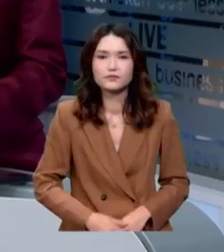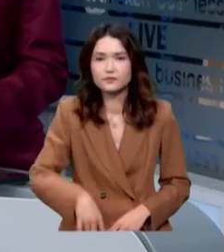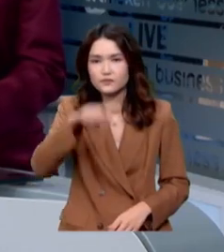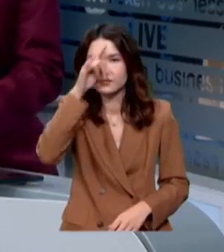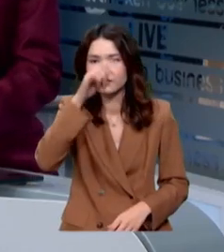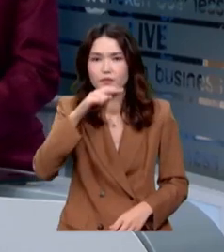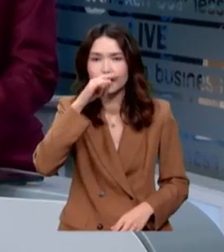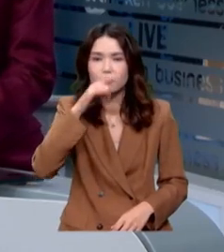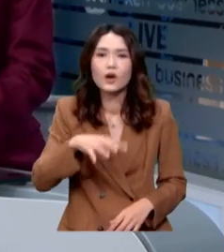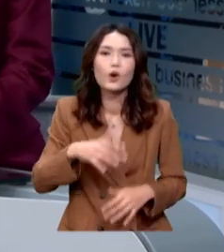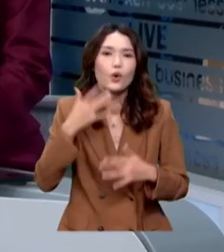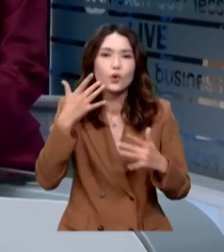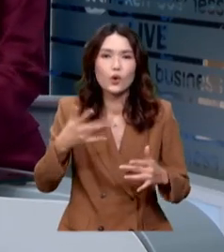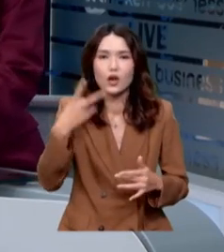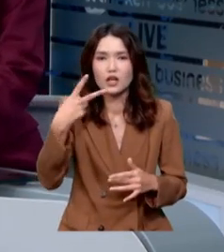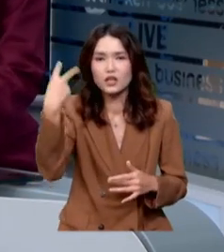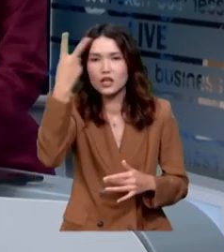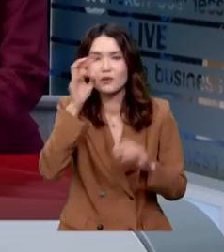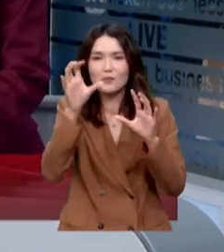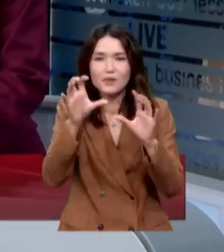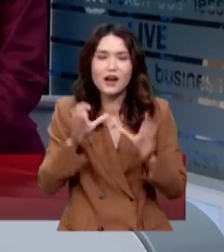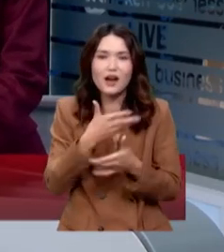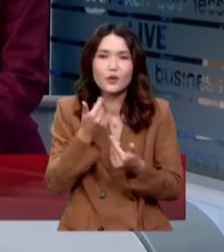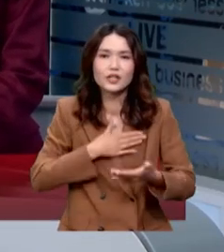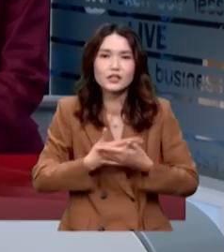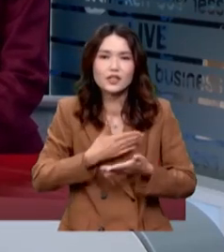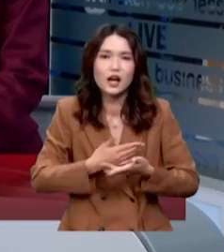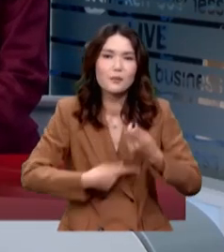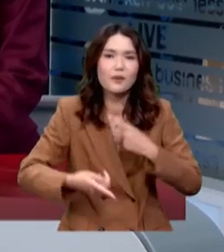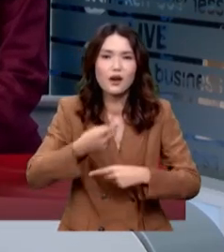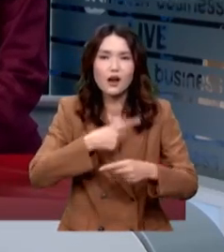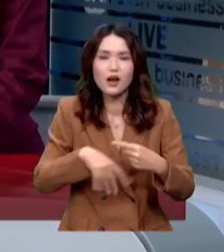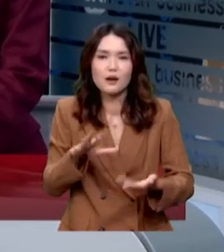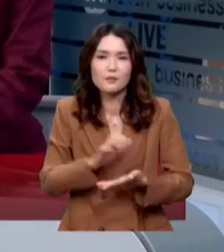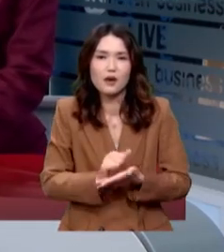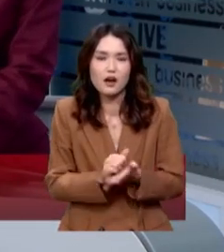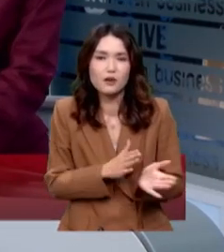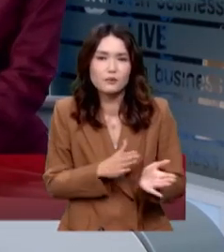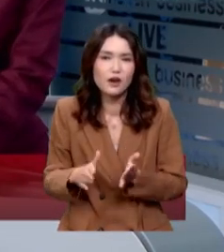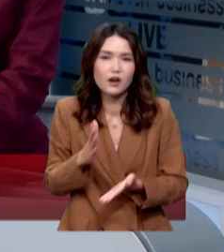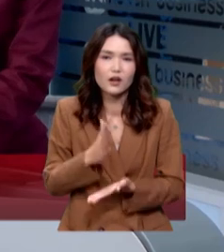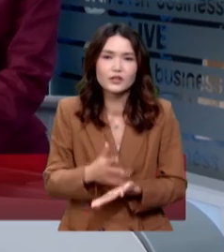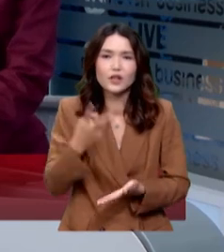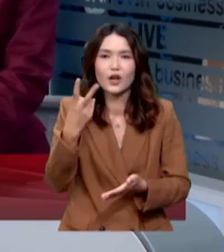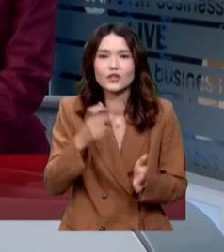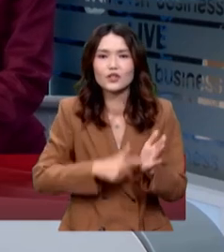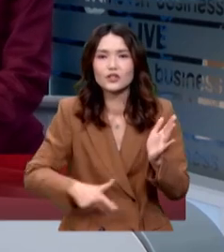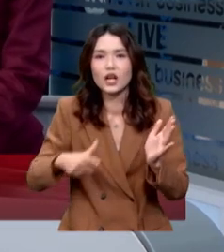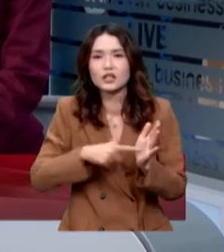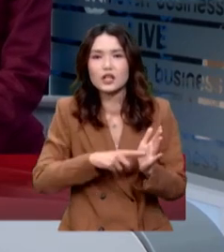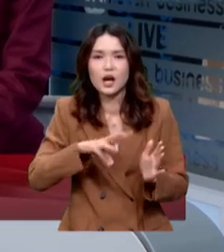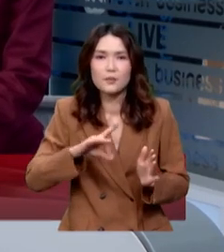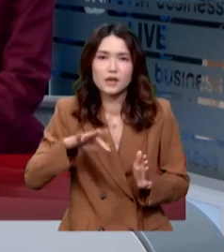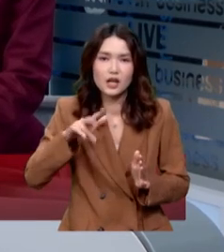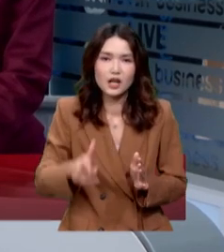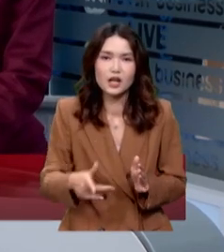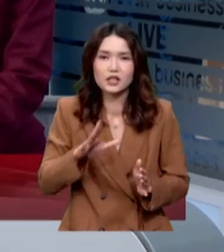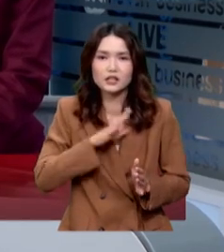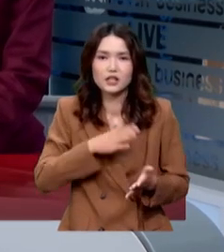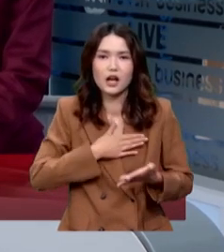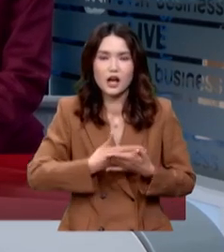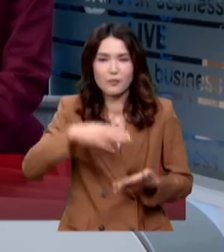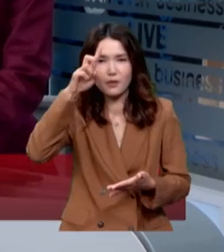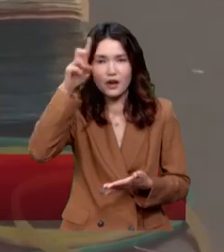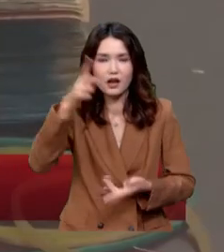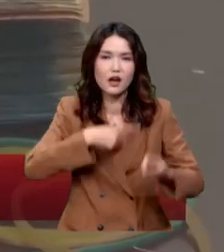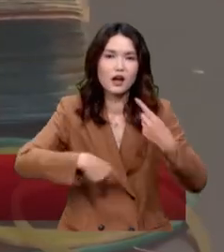Қазақстан соңғы 2 жылда заңсыз активтерді қайтару ісімен белсенді айналысып келеді. Бүгінде 277 миллиард теңгенің активі мемлекетке